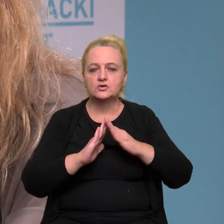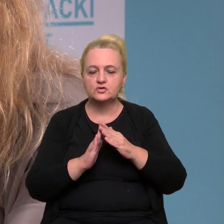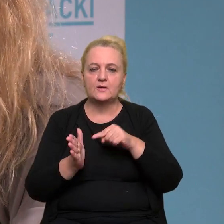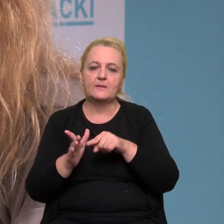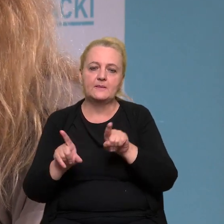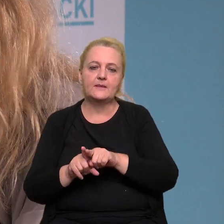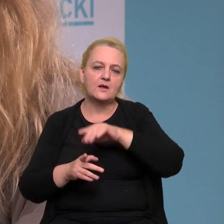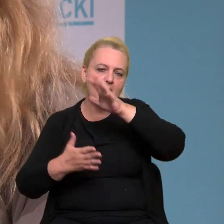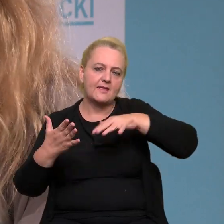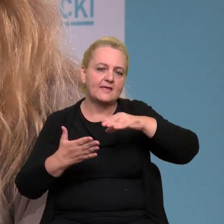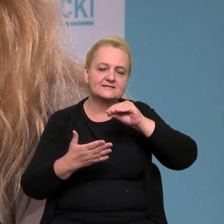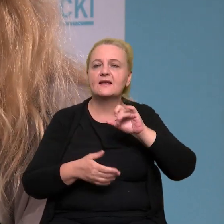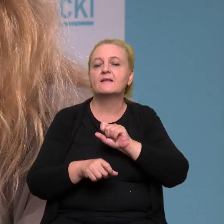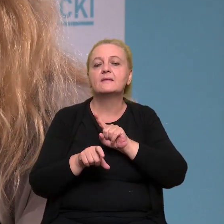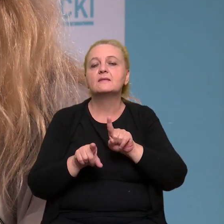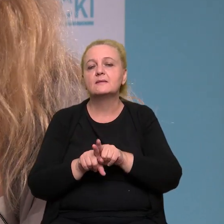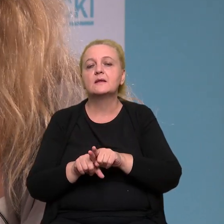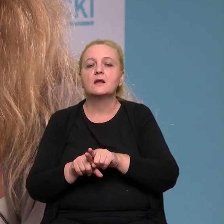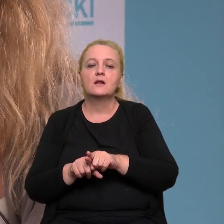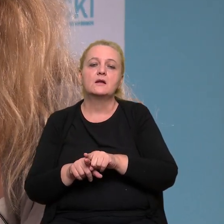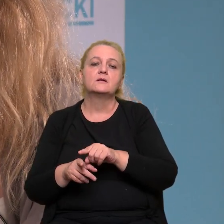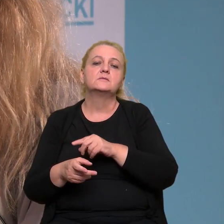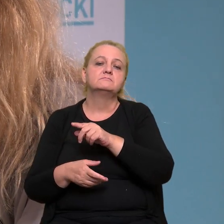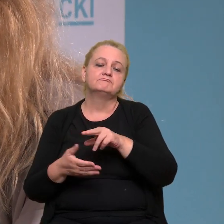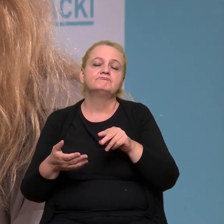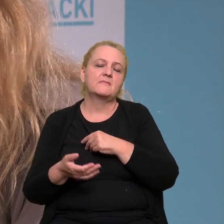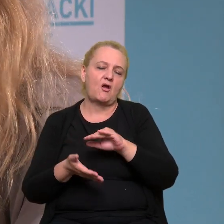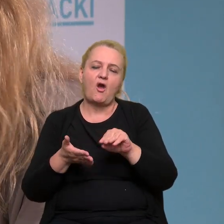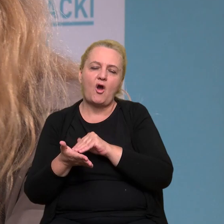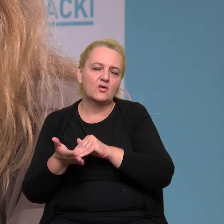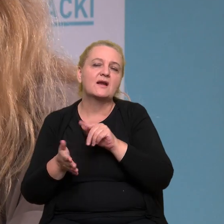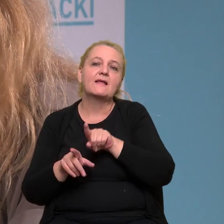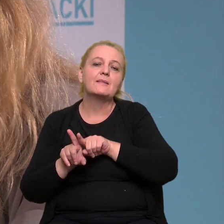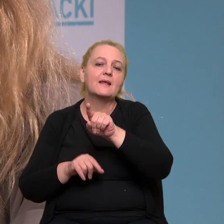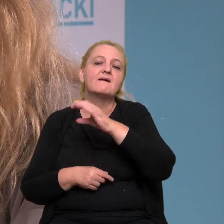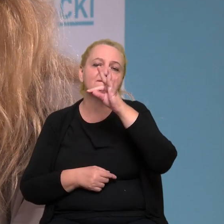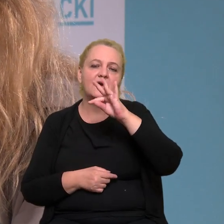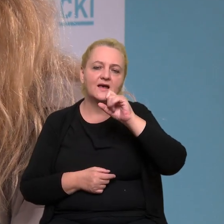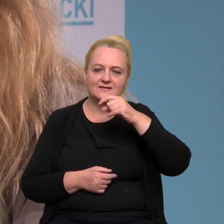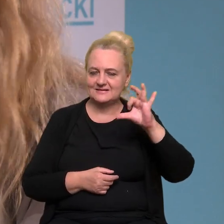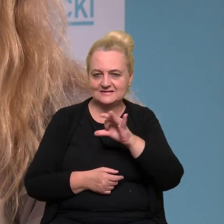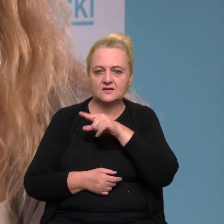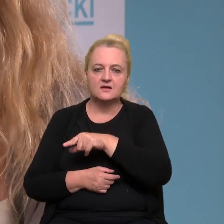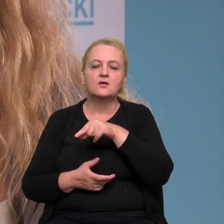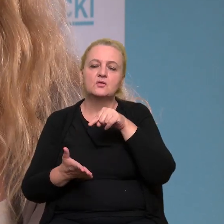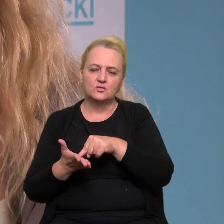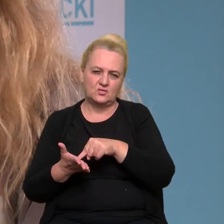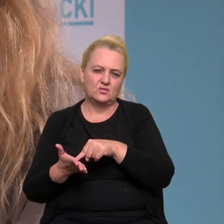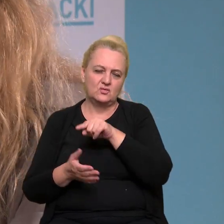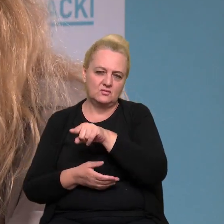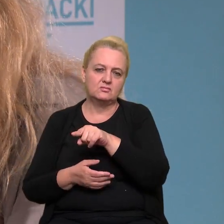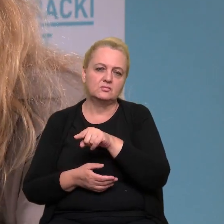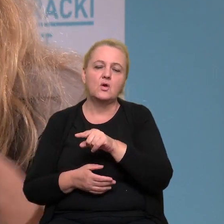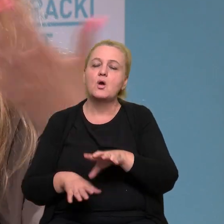książkę, taki długi esej o menstruacji, reklamach dla FAZ, Frankfurter Allgemeine Zeitung.